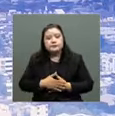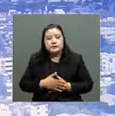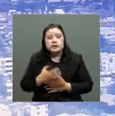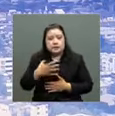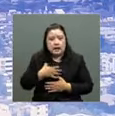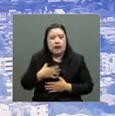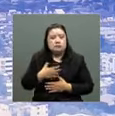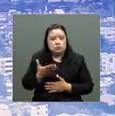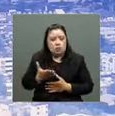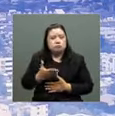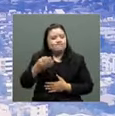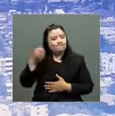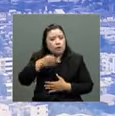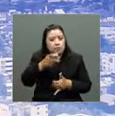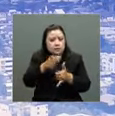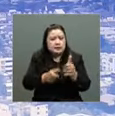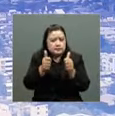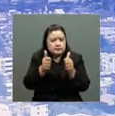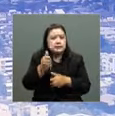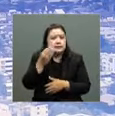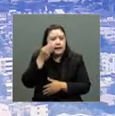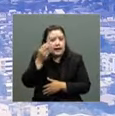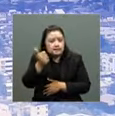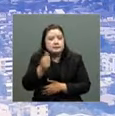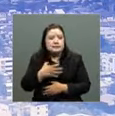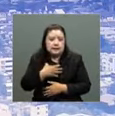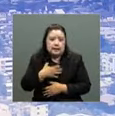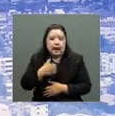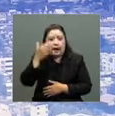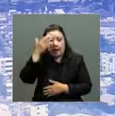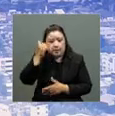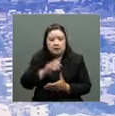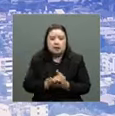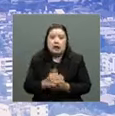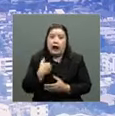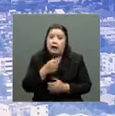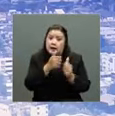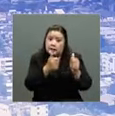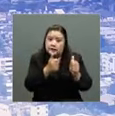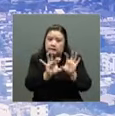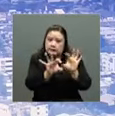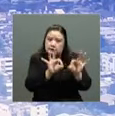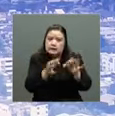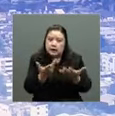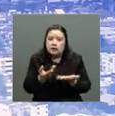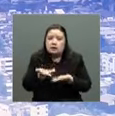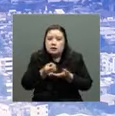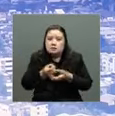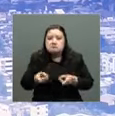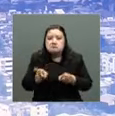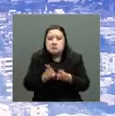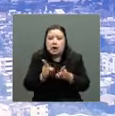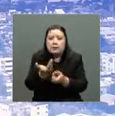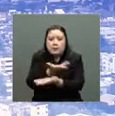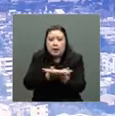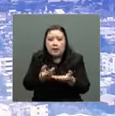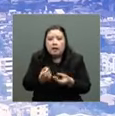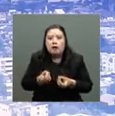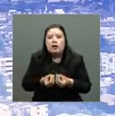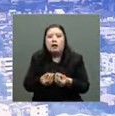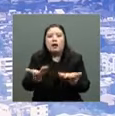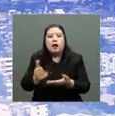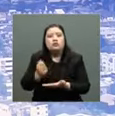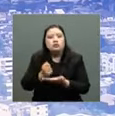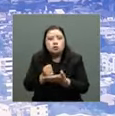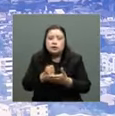ากให้เกิดอย่างนี้กันบ่อยๆฝากทุกท่านช่วยกันหยิบยกเรื่องดีๆกันมาพูดคุยกันนะครับเราก็จะได้ผ่านสถานการณ์นี้ไปด้วยกันอ